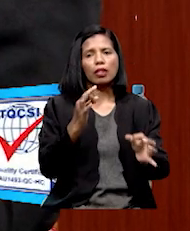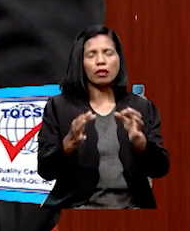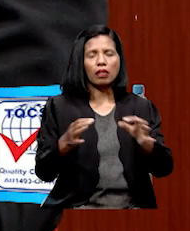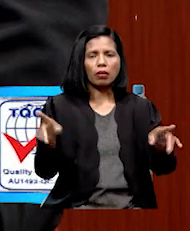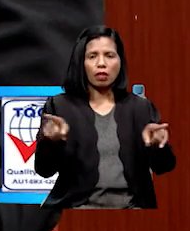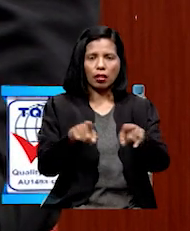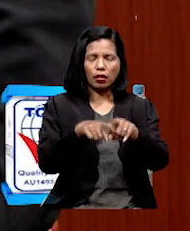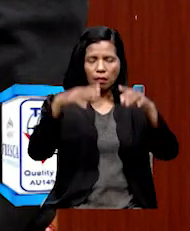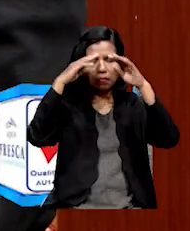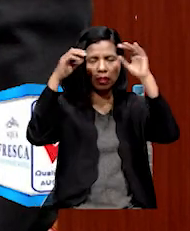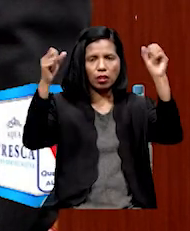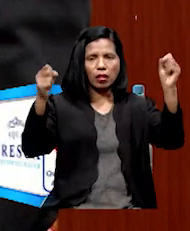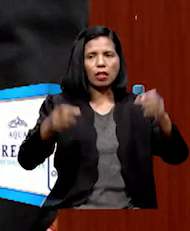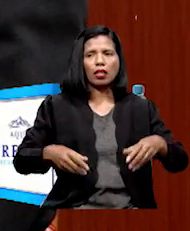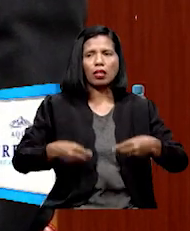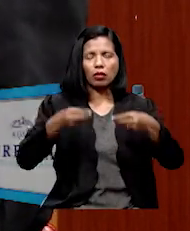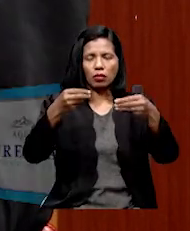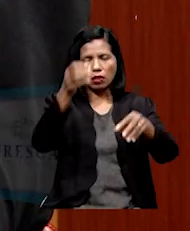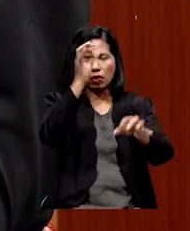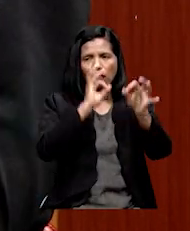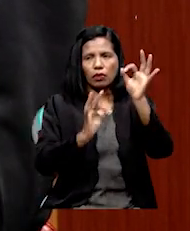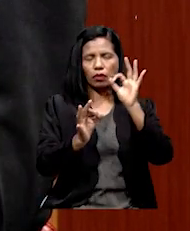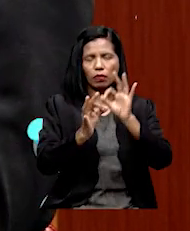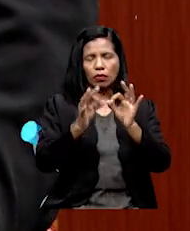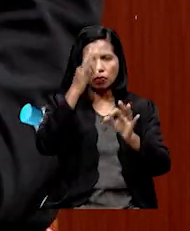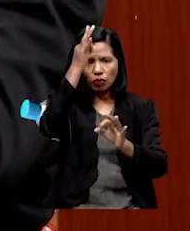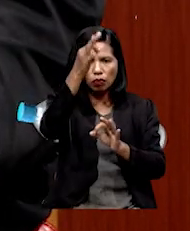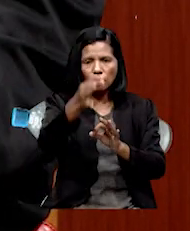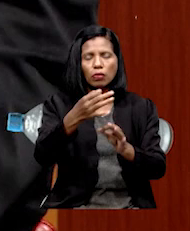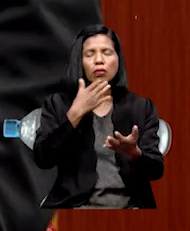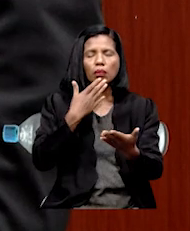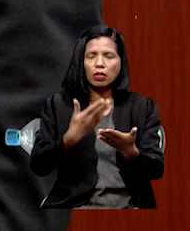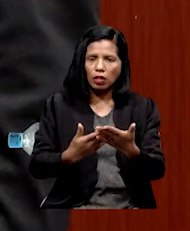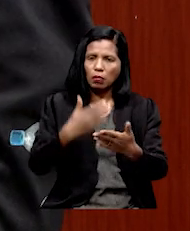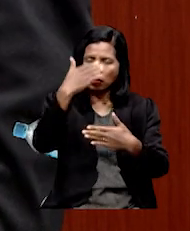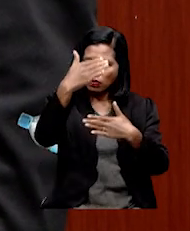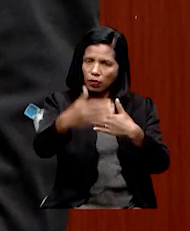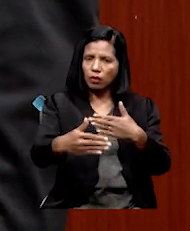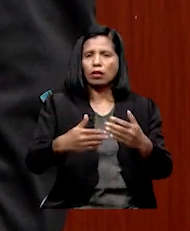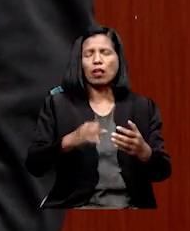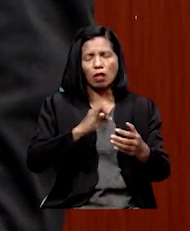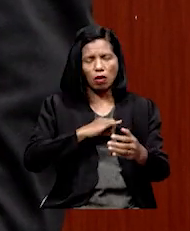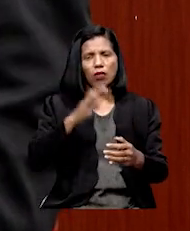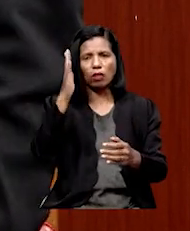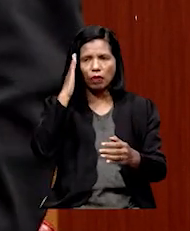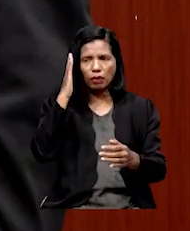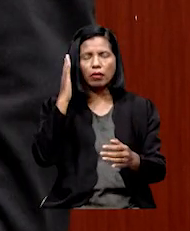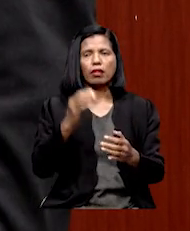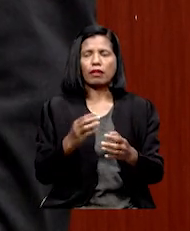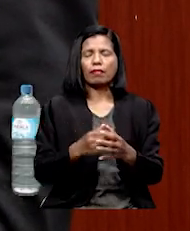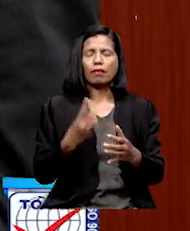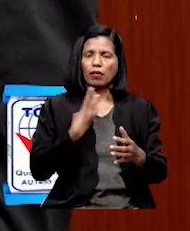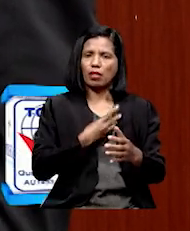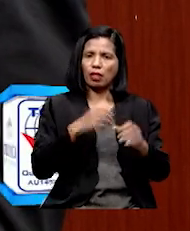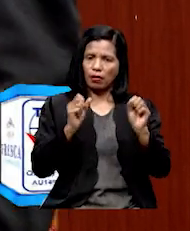atu garante futuro ne be ke dia ba ba oi ho hanoin ita bele